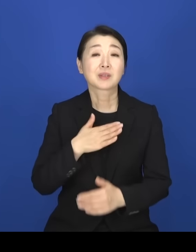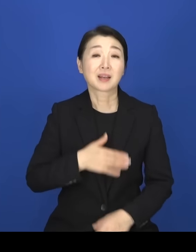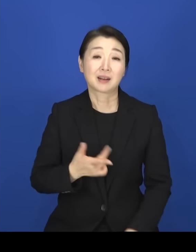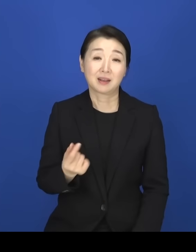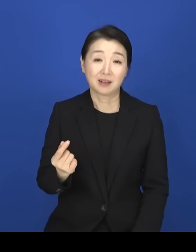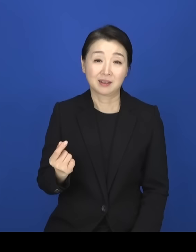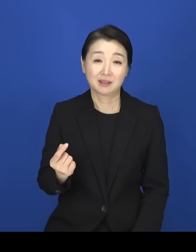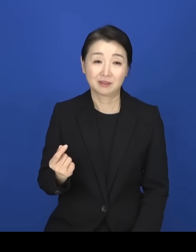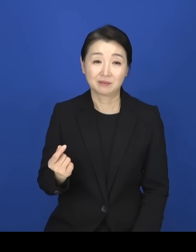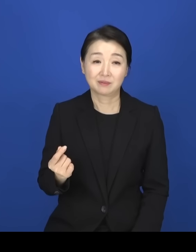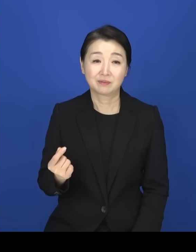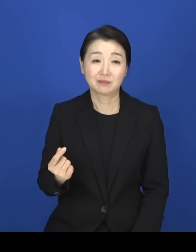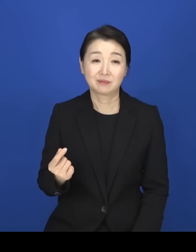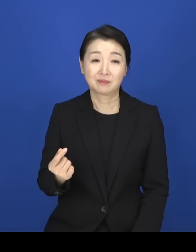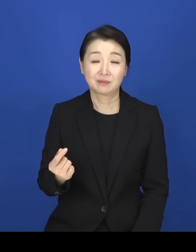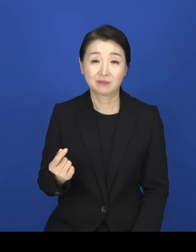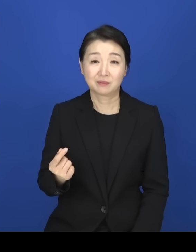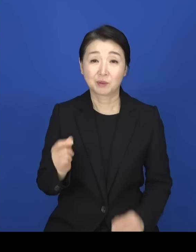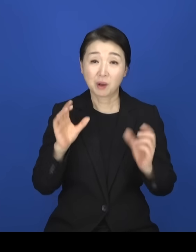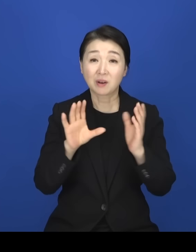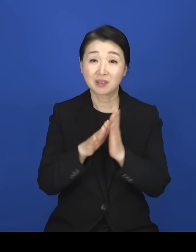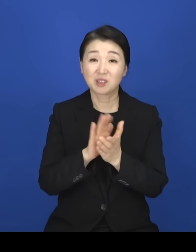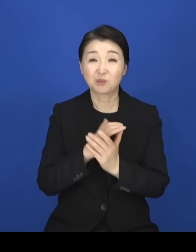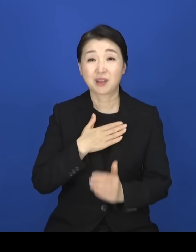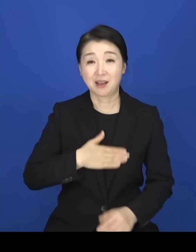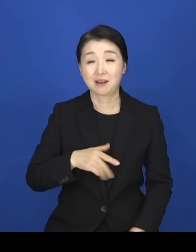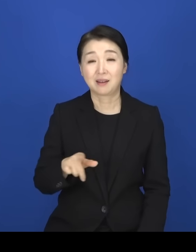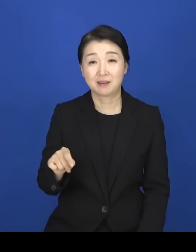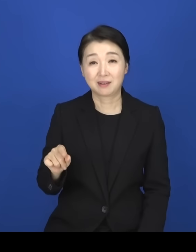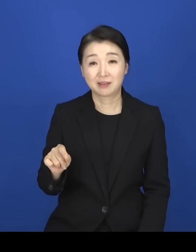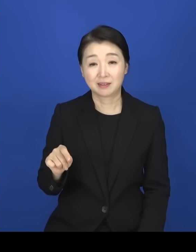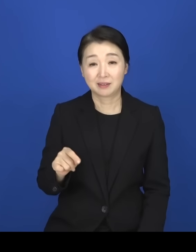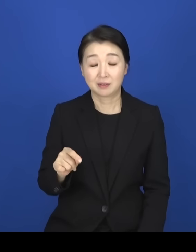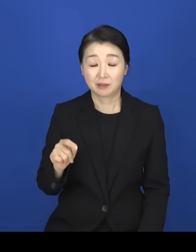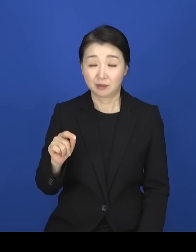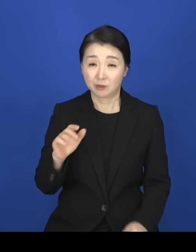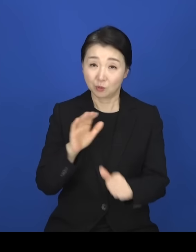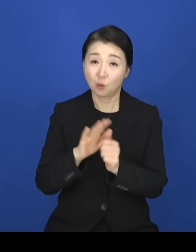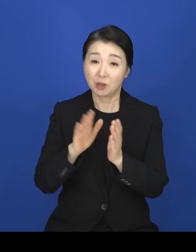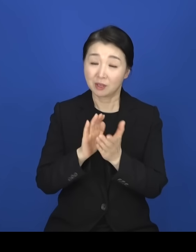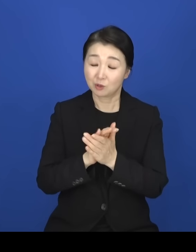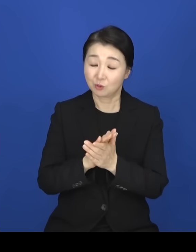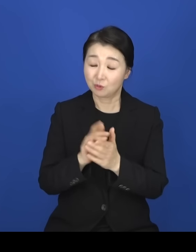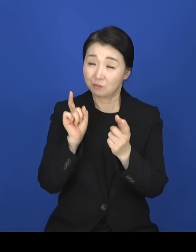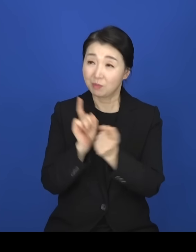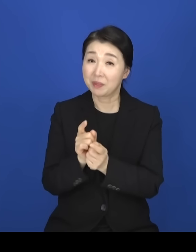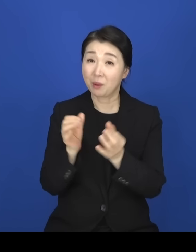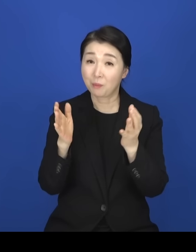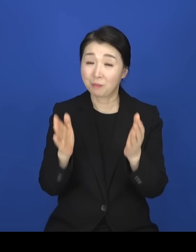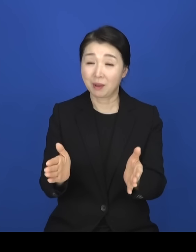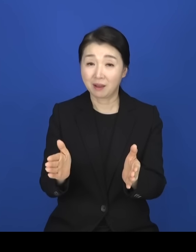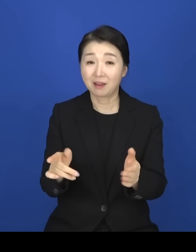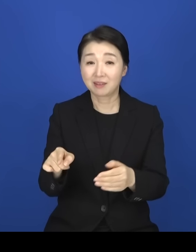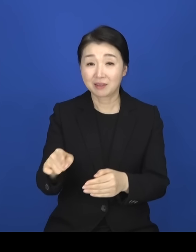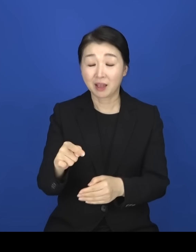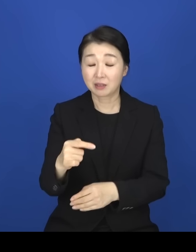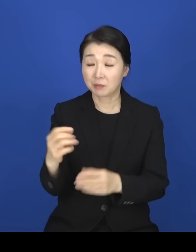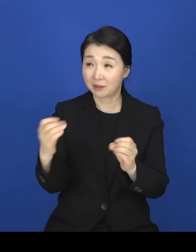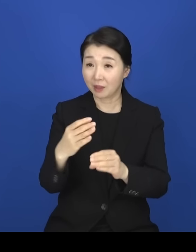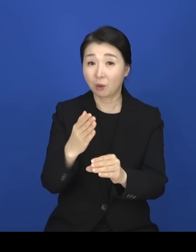제 친구들이나 예. 특히 어렸을 때 친구들이나 예. 그래서 어렸을 때 친구들을 이렇게 오랜만에 만나면은 얘네들이 한참